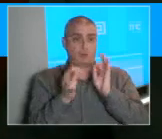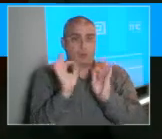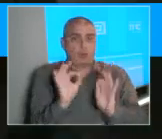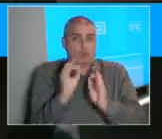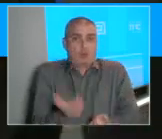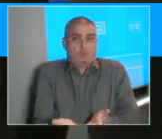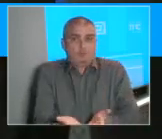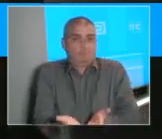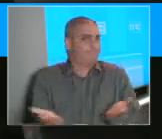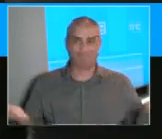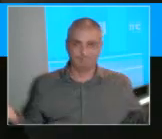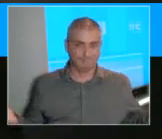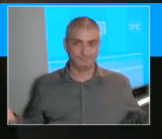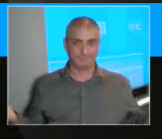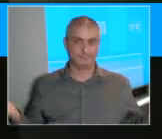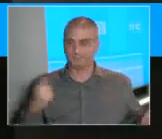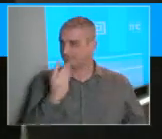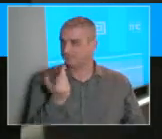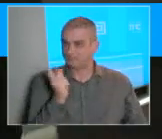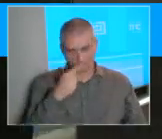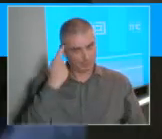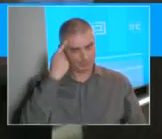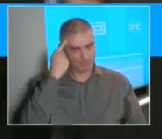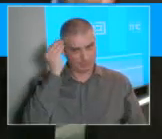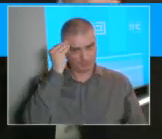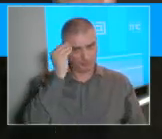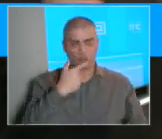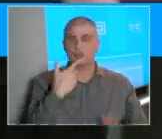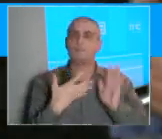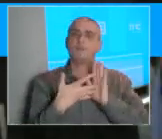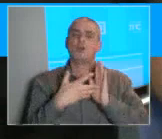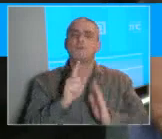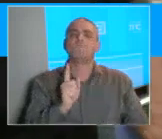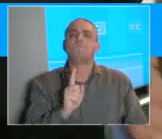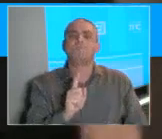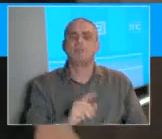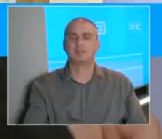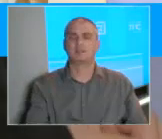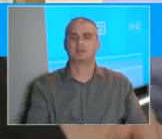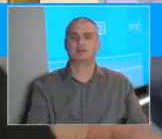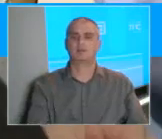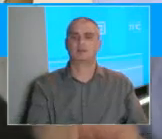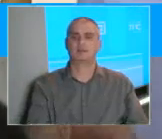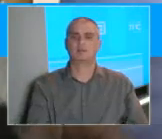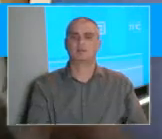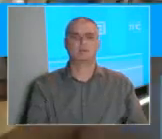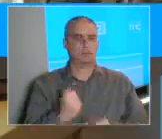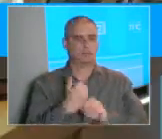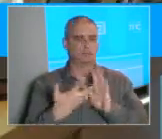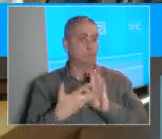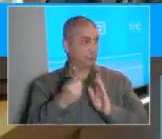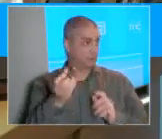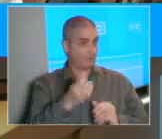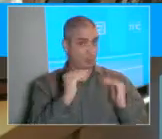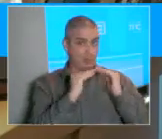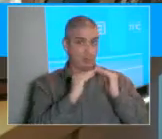הפרקליטות, דרך אגב, וזה דבר שגם צריך לזכור בדברי הביקורת, מי מעביר את הביקורת הזאת? אז אנשים שאינם